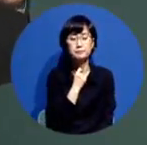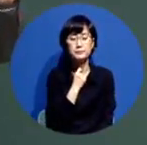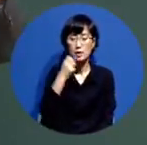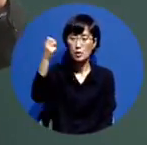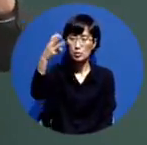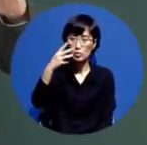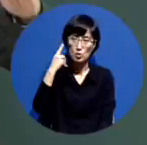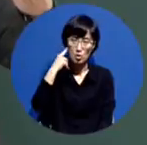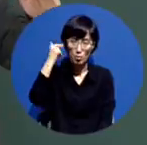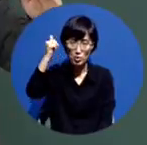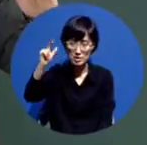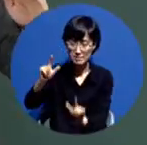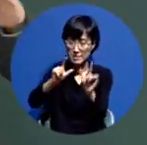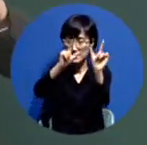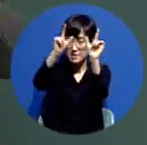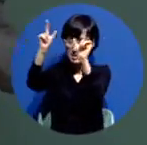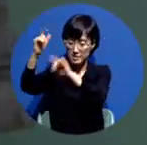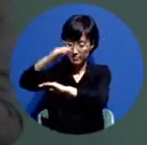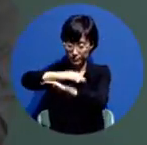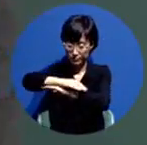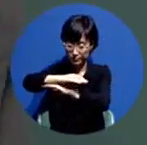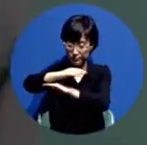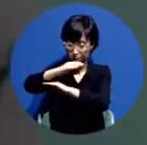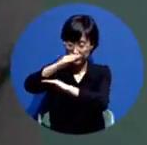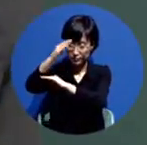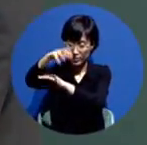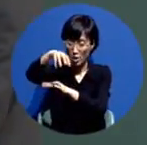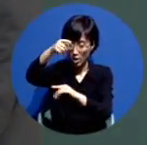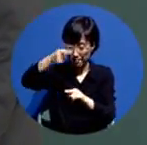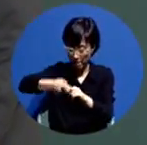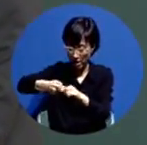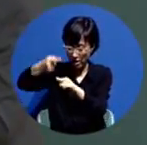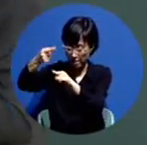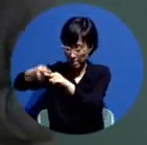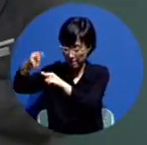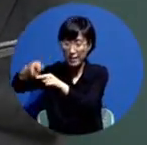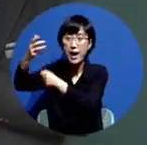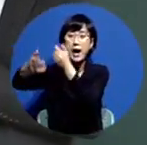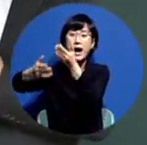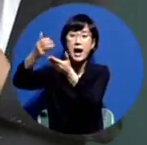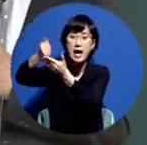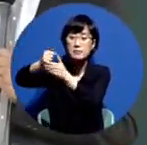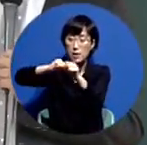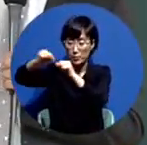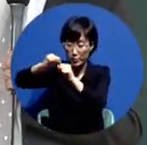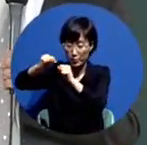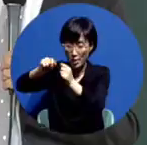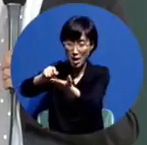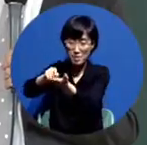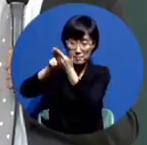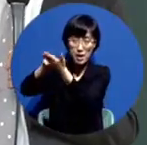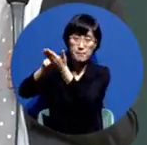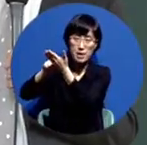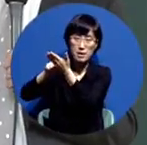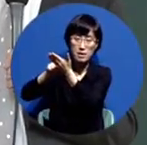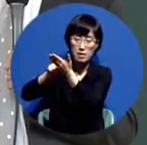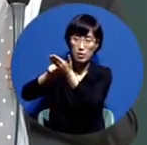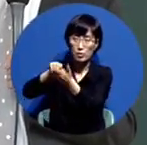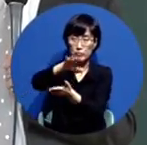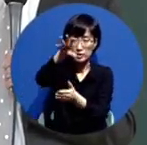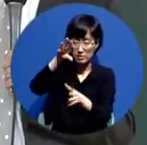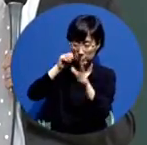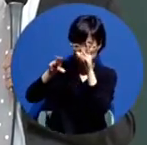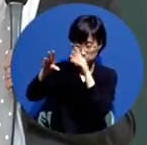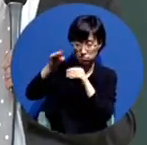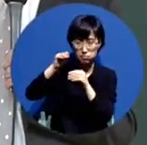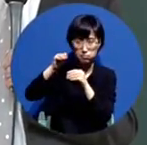생을 사는그발걸음마다하나님어떻게역사하셨던지우리가파야되는거예요 他的人生当中每个脚步神是怎样带